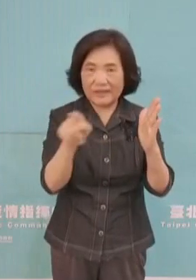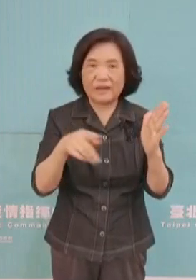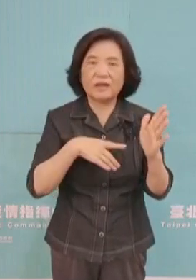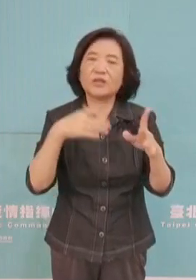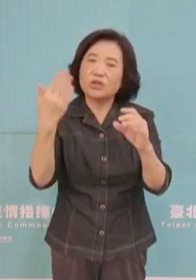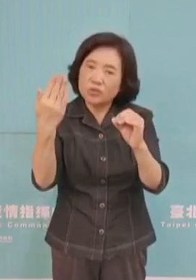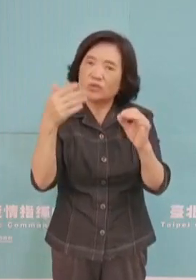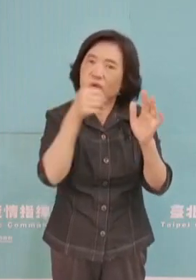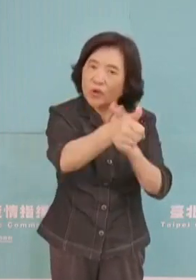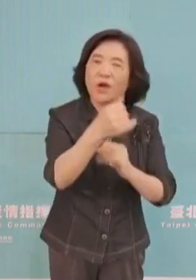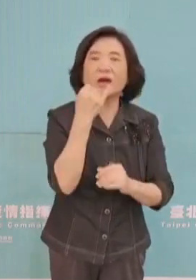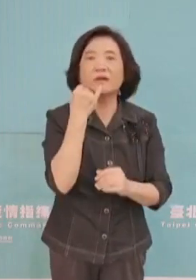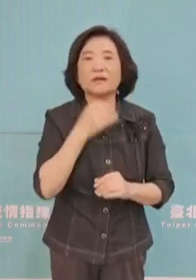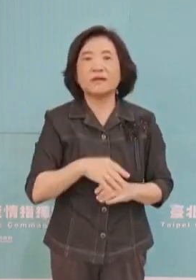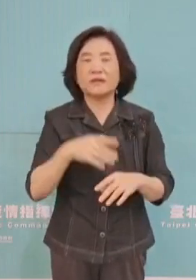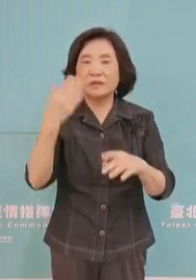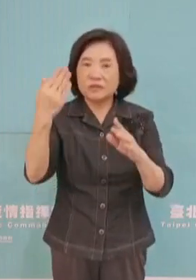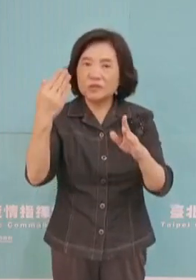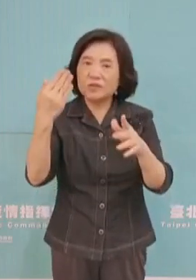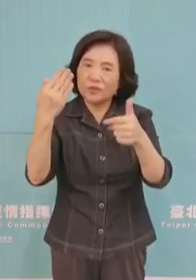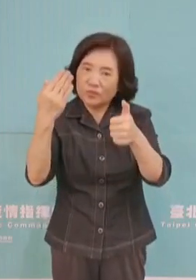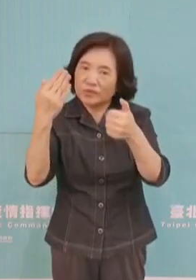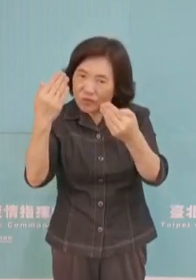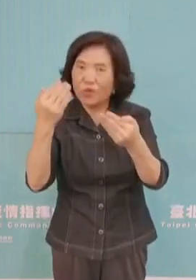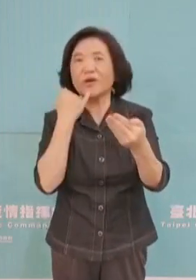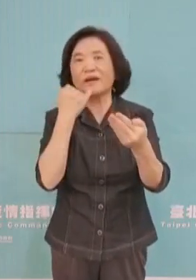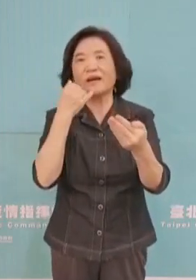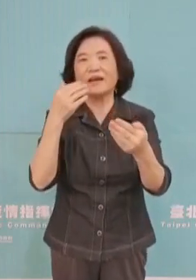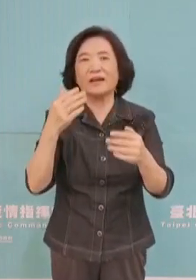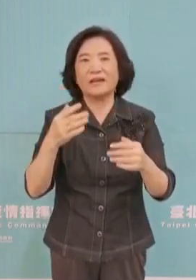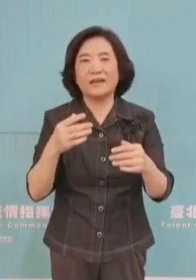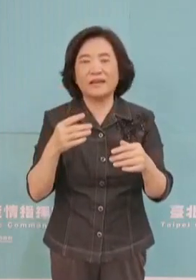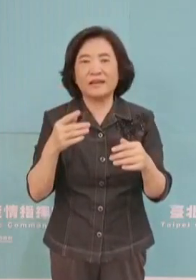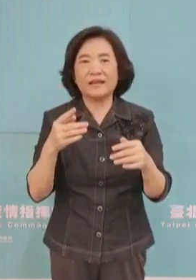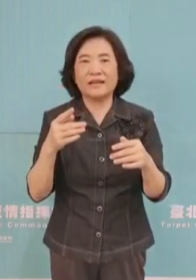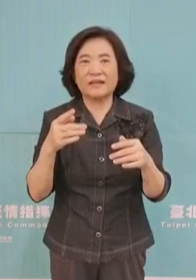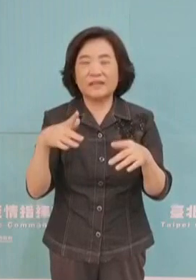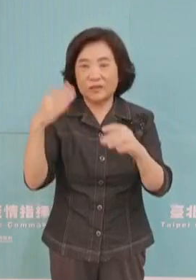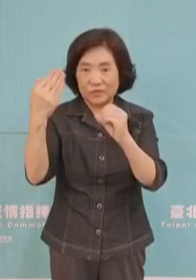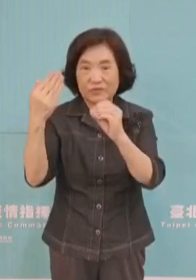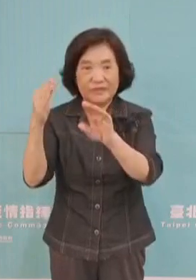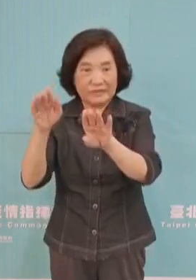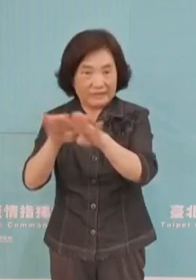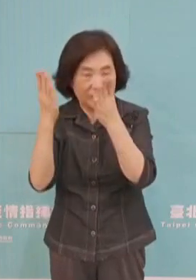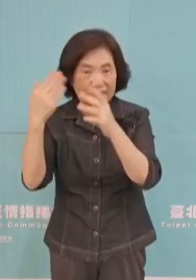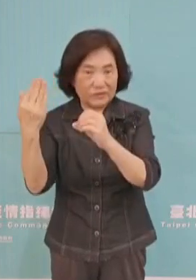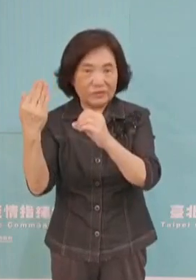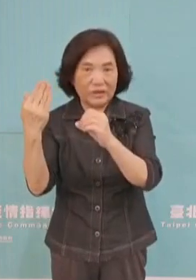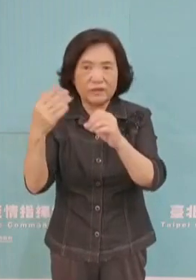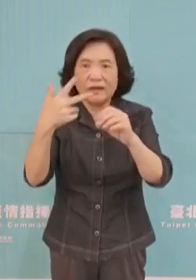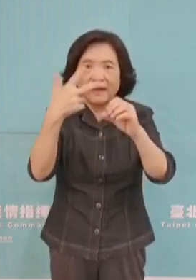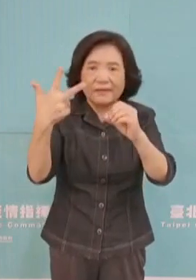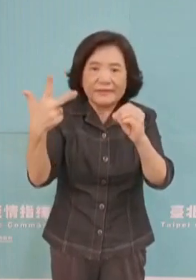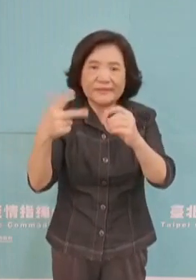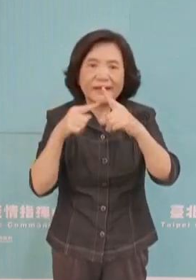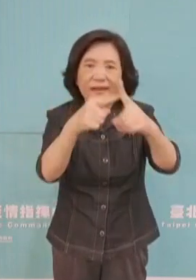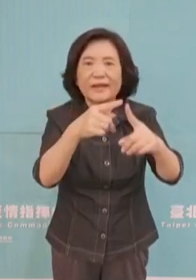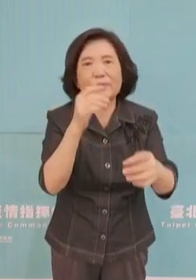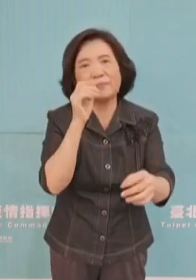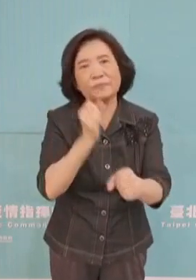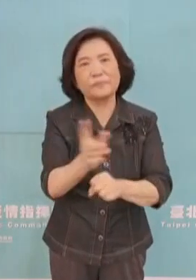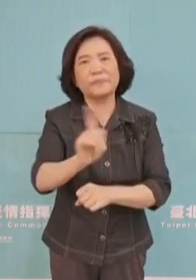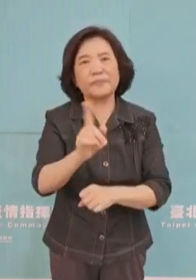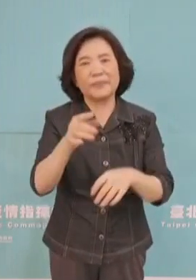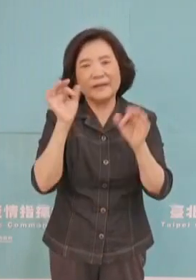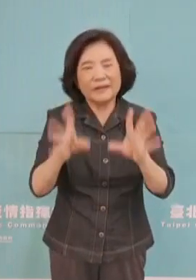你就9点来就可以，甚至9:59来都可以。你9点开始，那你7点来干什么？只